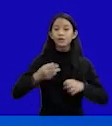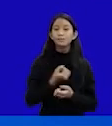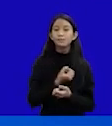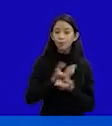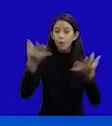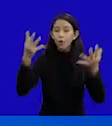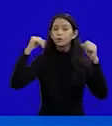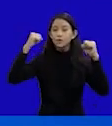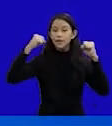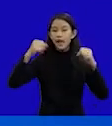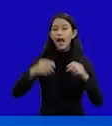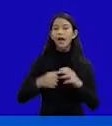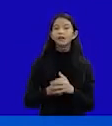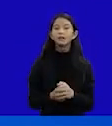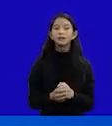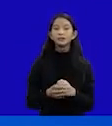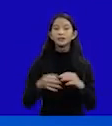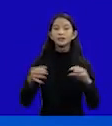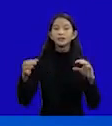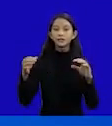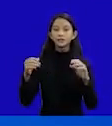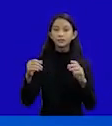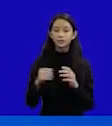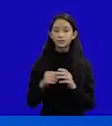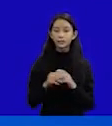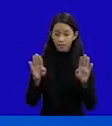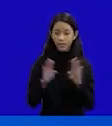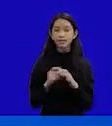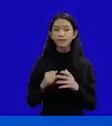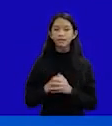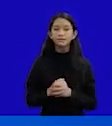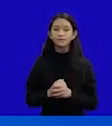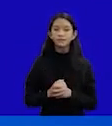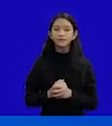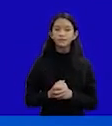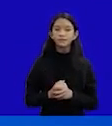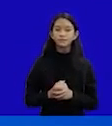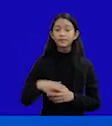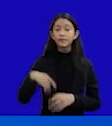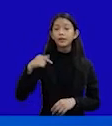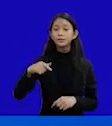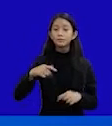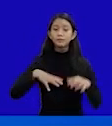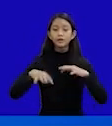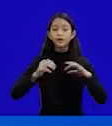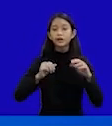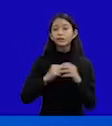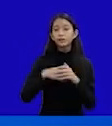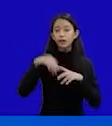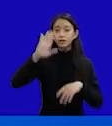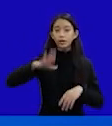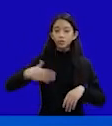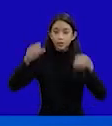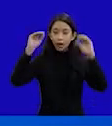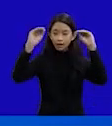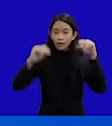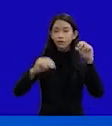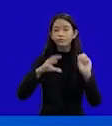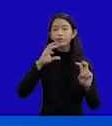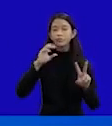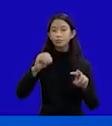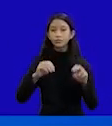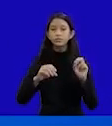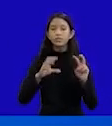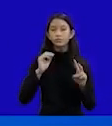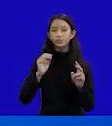ketat kebijakan ini berlaku mulai semester genap tahun ajaran 2012-2013 1 senyum bulan